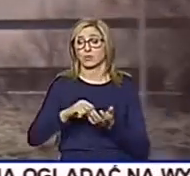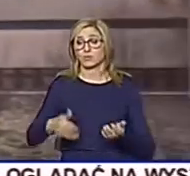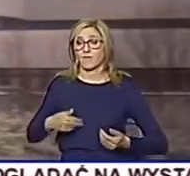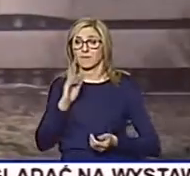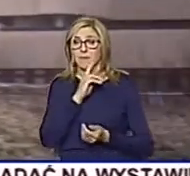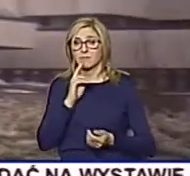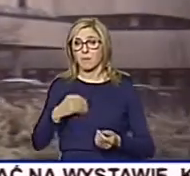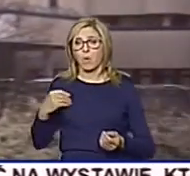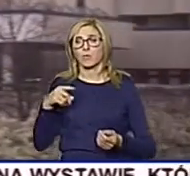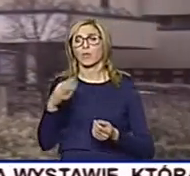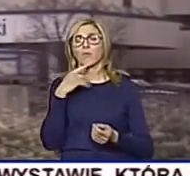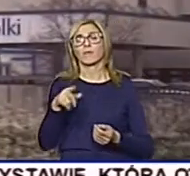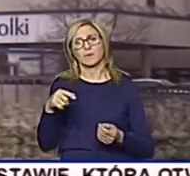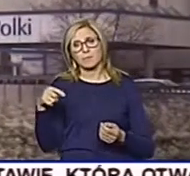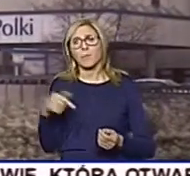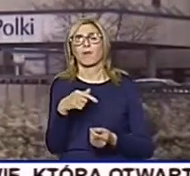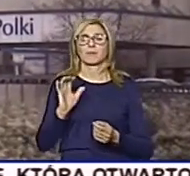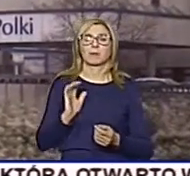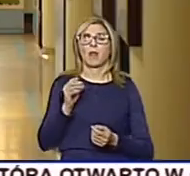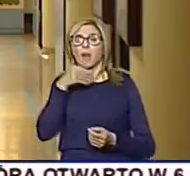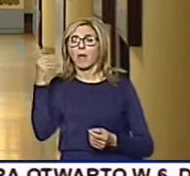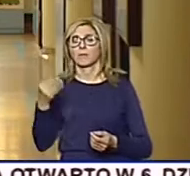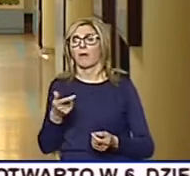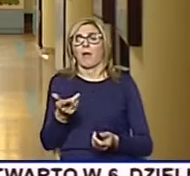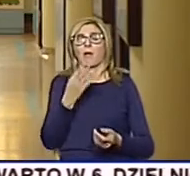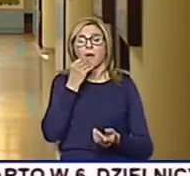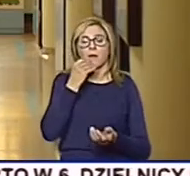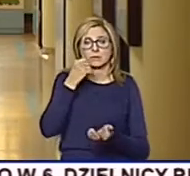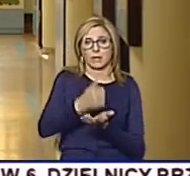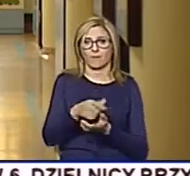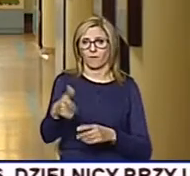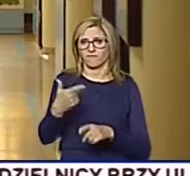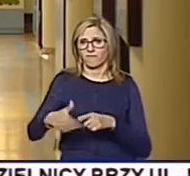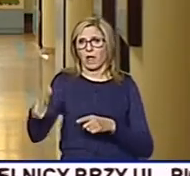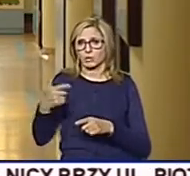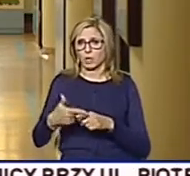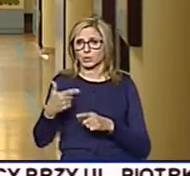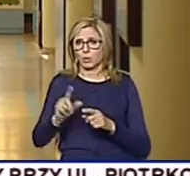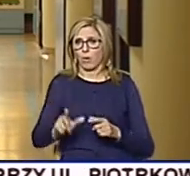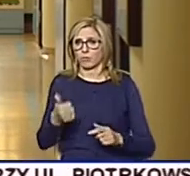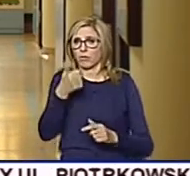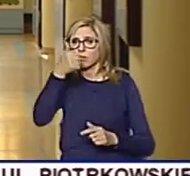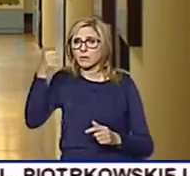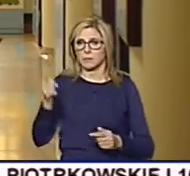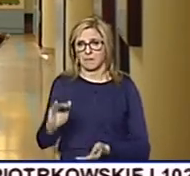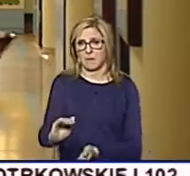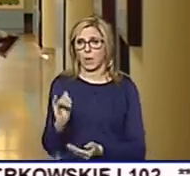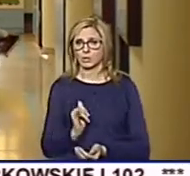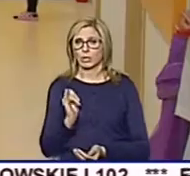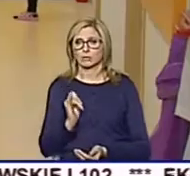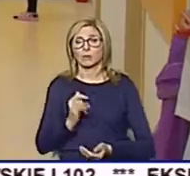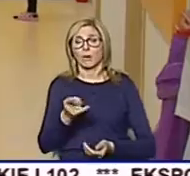Polki przynajmniej teoretycznie powinno być dużo lepiej. Stawka żywieniowa to 20 zł dziennie dla małego